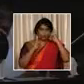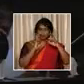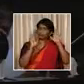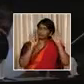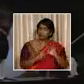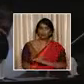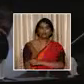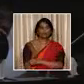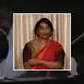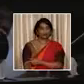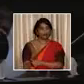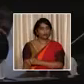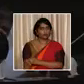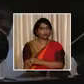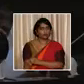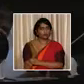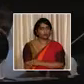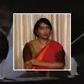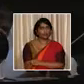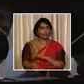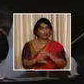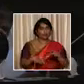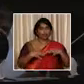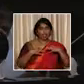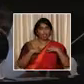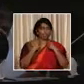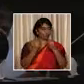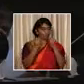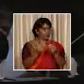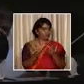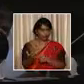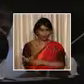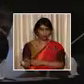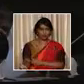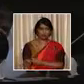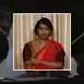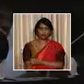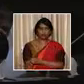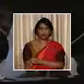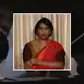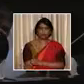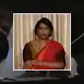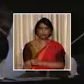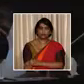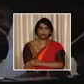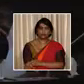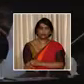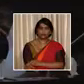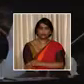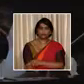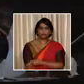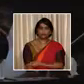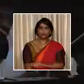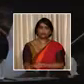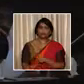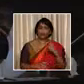களைய வேண்டும், காவல் தளத்திற்கு பின்னால் அவளை வன்புணர்வுக்கு ஆளாக்கி இருக்க வேண்டும், காவல் தளத்திற்கு பின்னால் அந்த சிறுமி